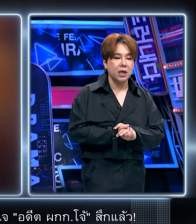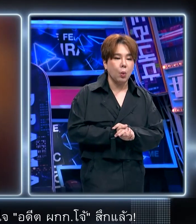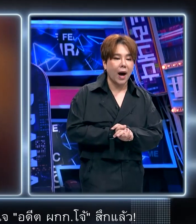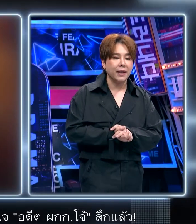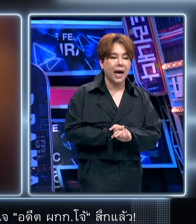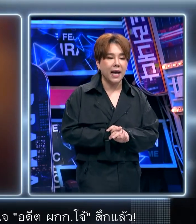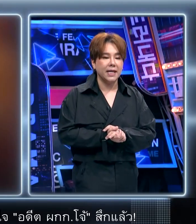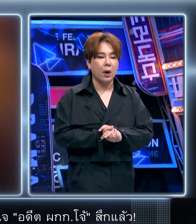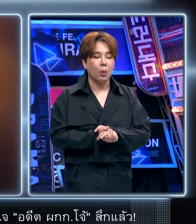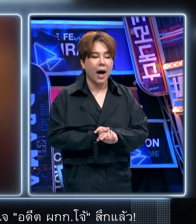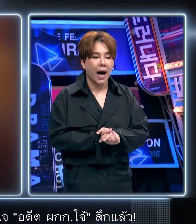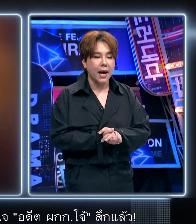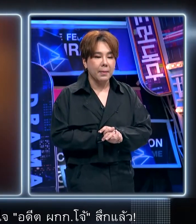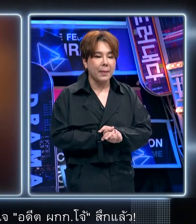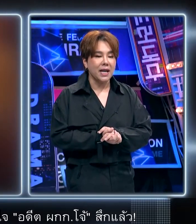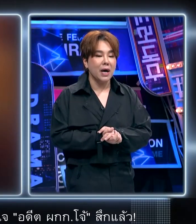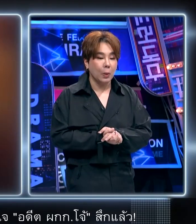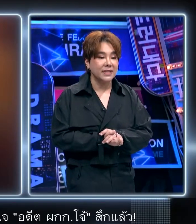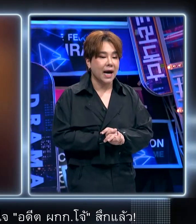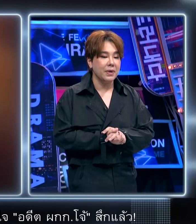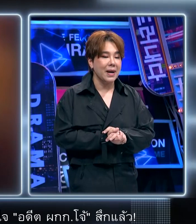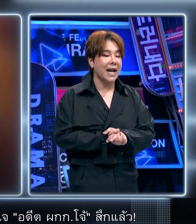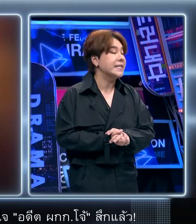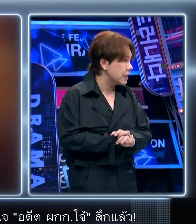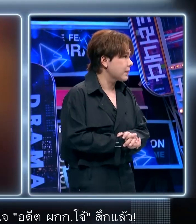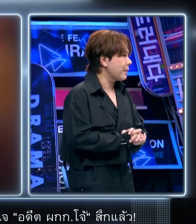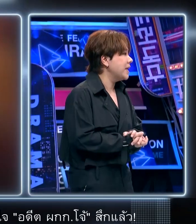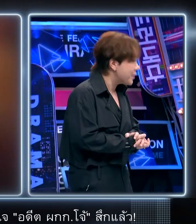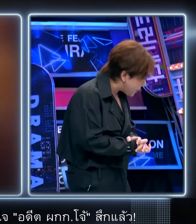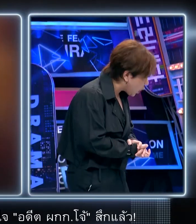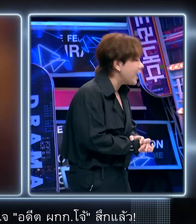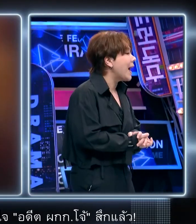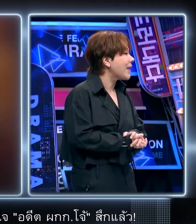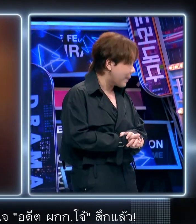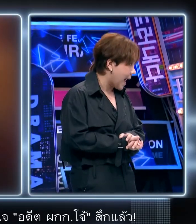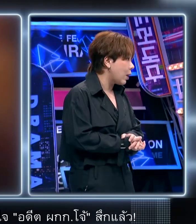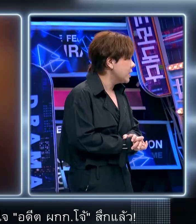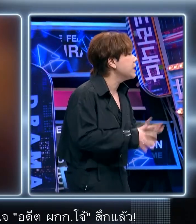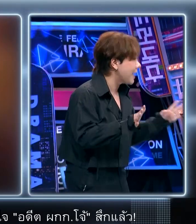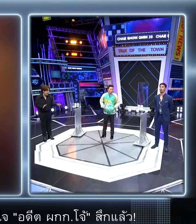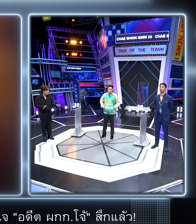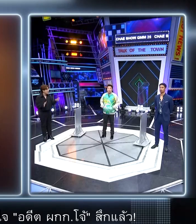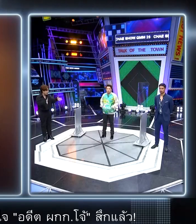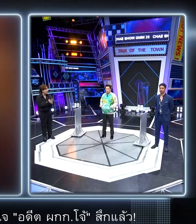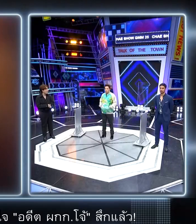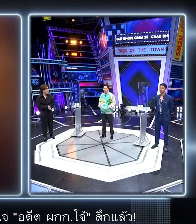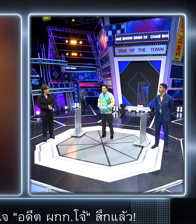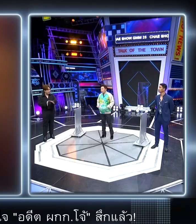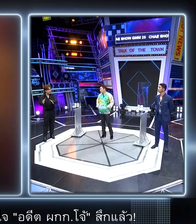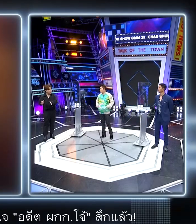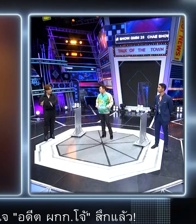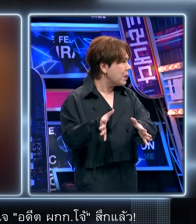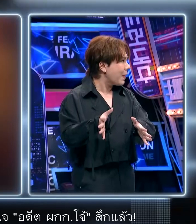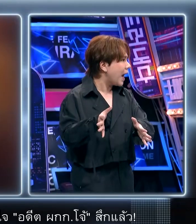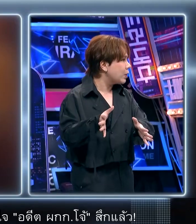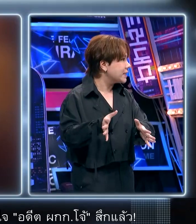จะไปที่วัดนะฮะอย่างที่บอกว่าเพื่อไปที่อำเภอหล่มสักอ่ะเพื่อเป็นการสึกเป็นที่เรียบร้อยแล้วตามข่าว สึ กแล้วแต่พระเขาบอกว่า